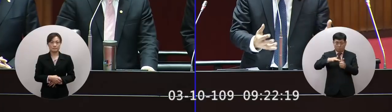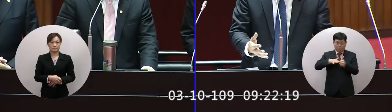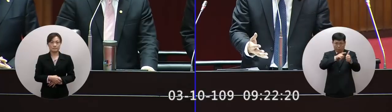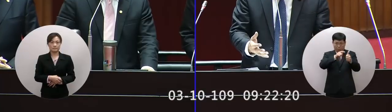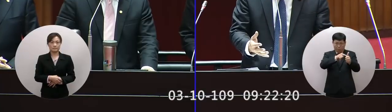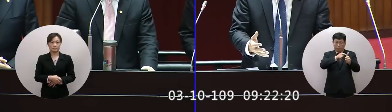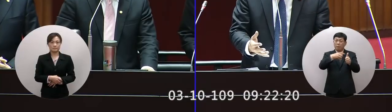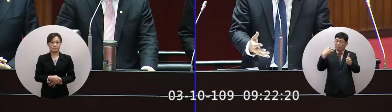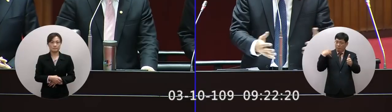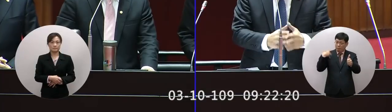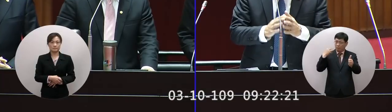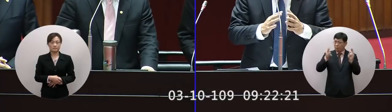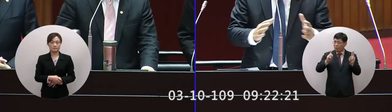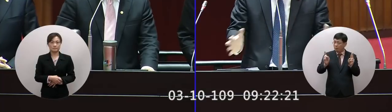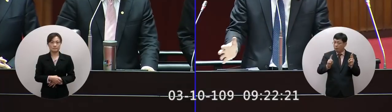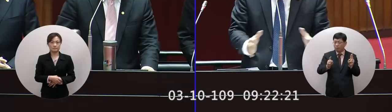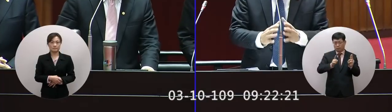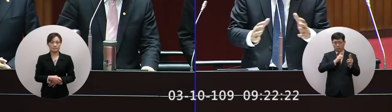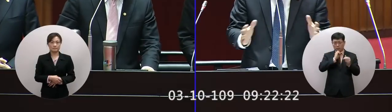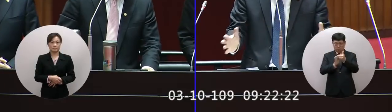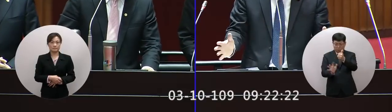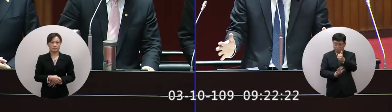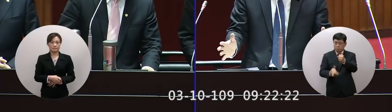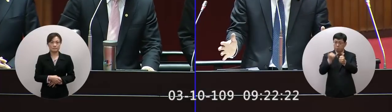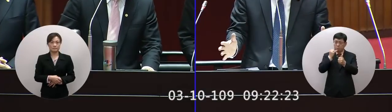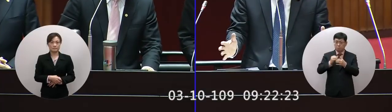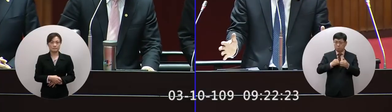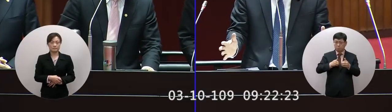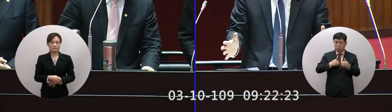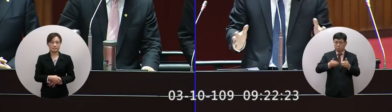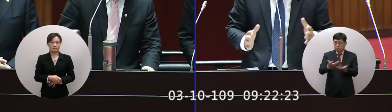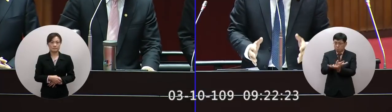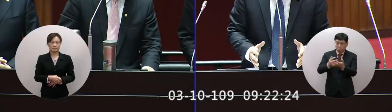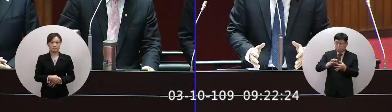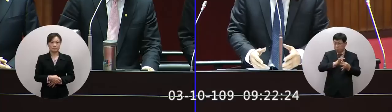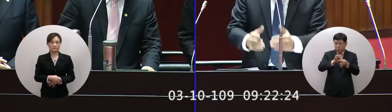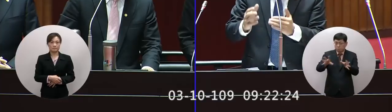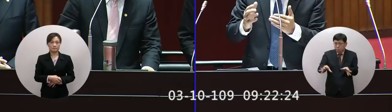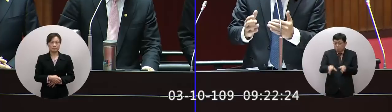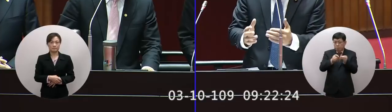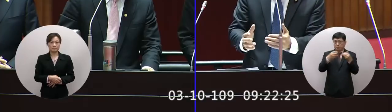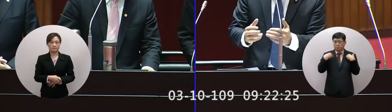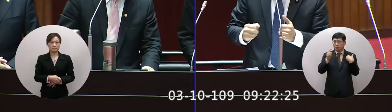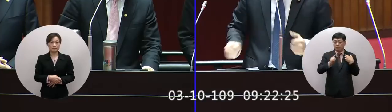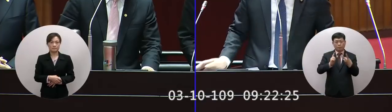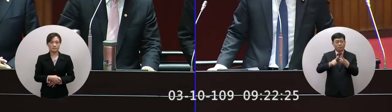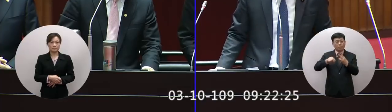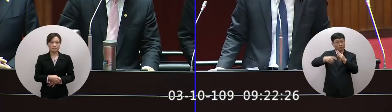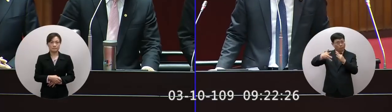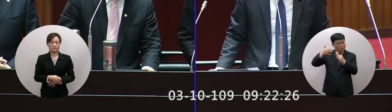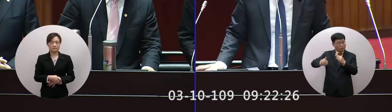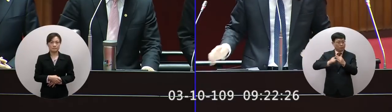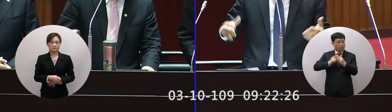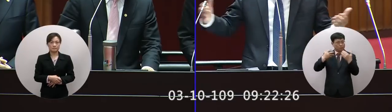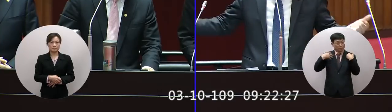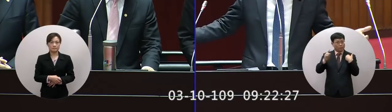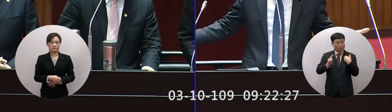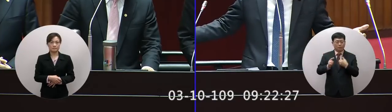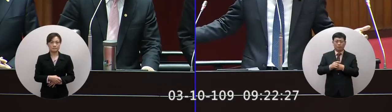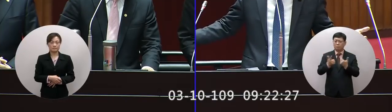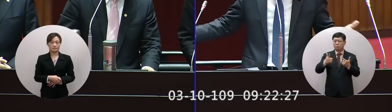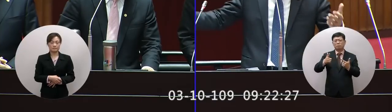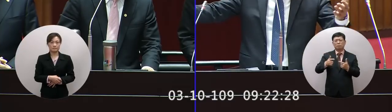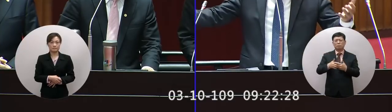的是哪一些事情，包括他跨部会能整合的是哪些，其他的院长的角色是什么？今天